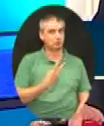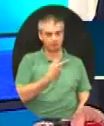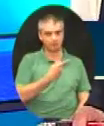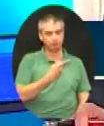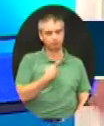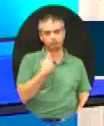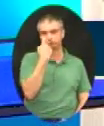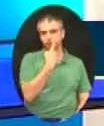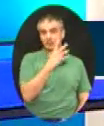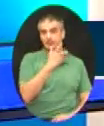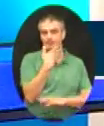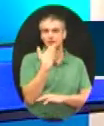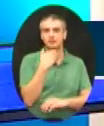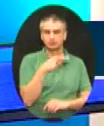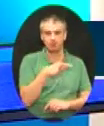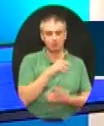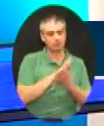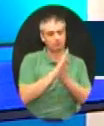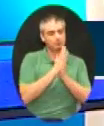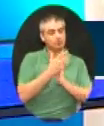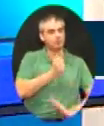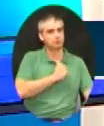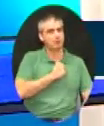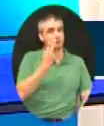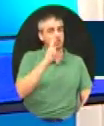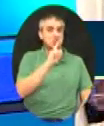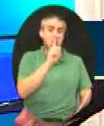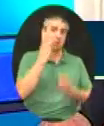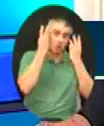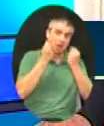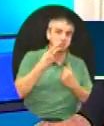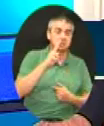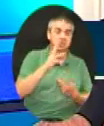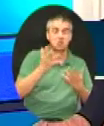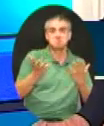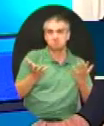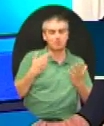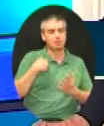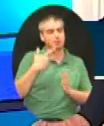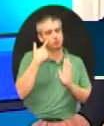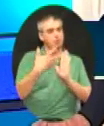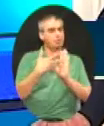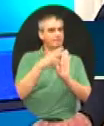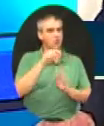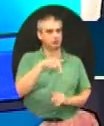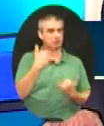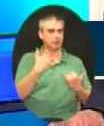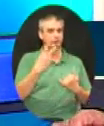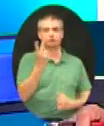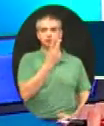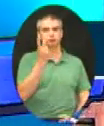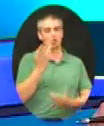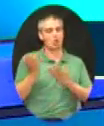את השאלה, האם מדינת ישראל הופכת לדתית יותר, אולי חרדית יותר אם תרצו. אנחנו נבחן את הסוגיה הזאת עכשיו עם